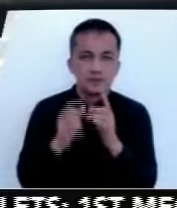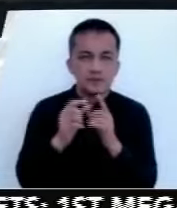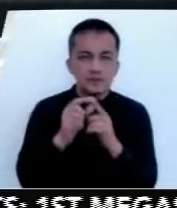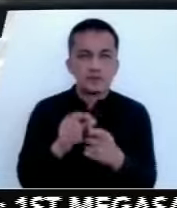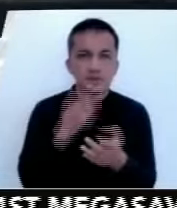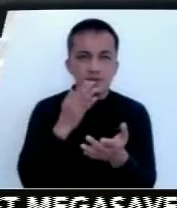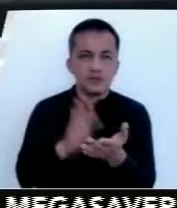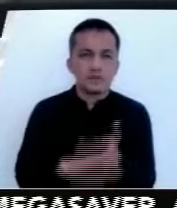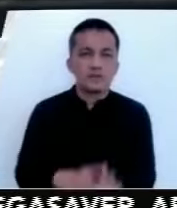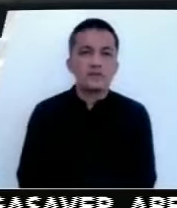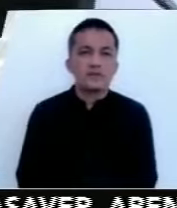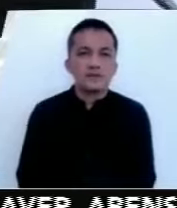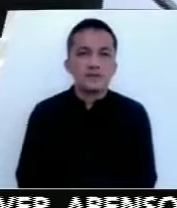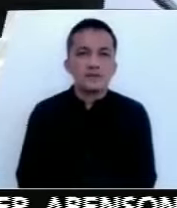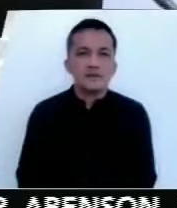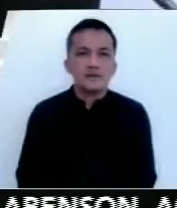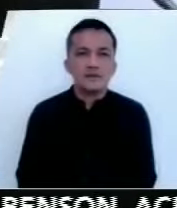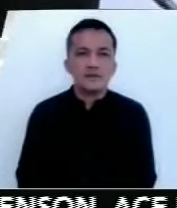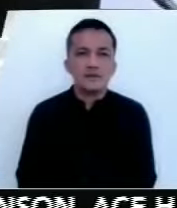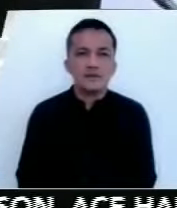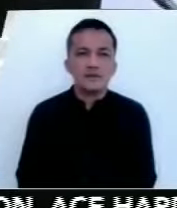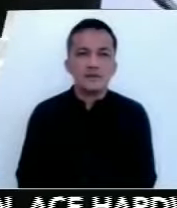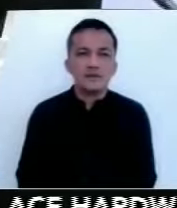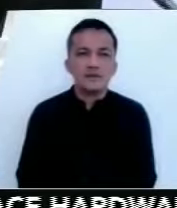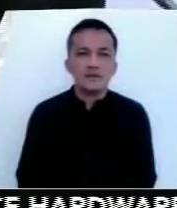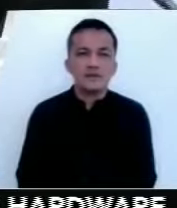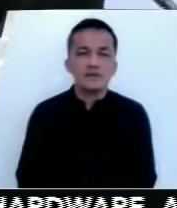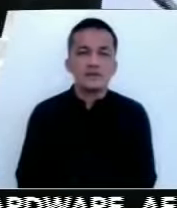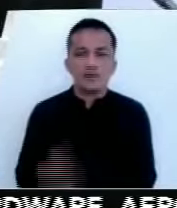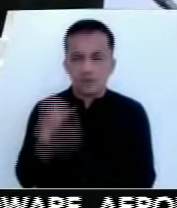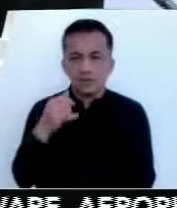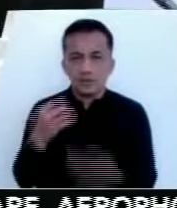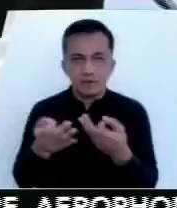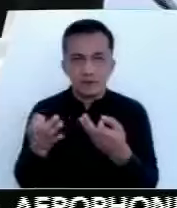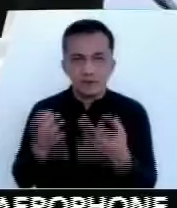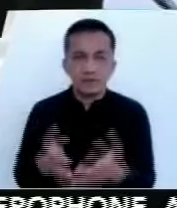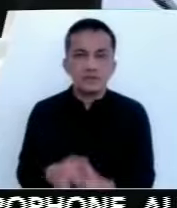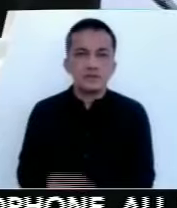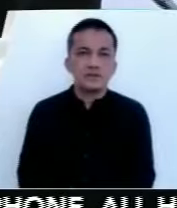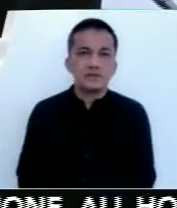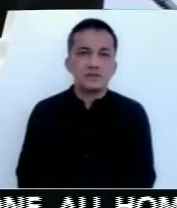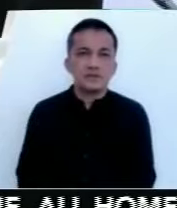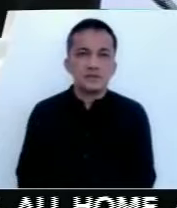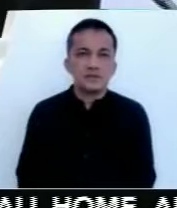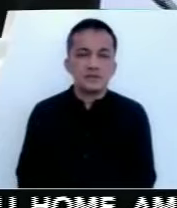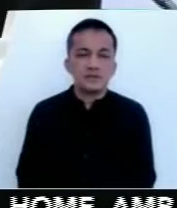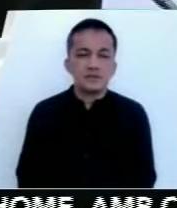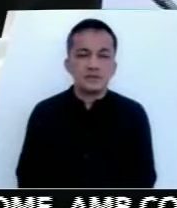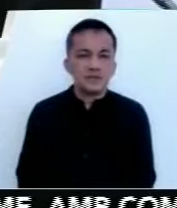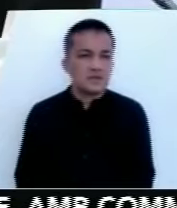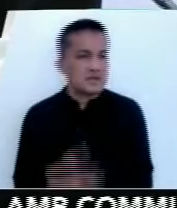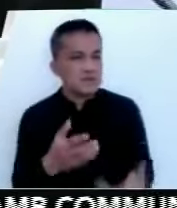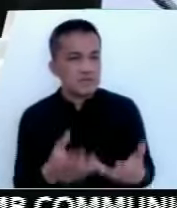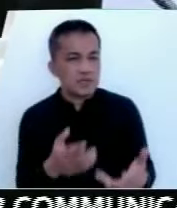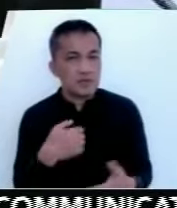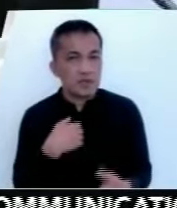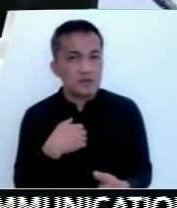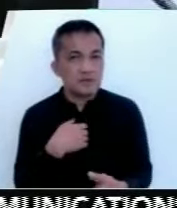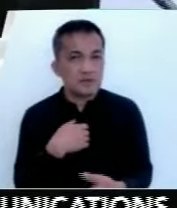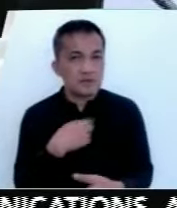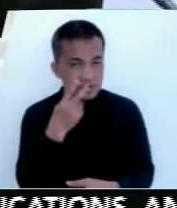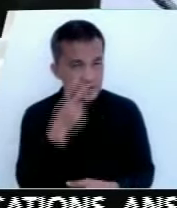lang naman eh Bakit siya nagil siguro po dahil isa na r na sa tingin ko lang po no Baka